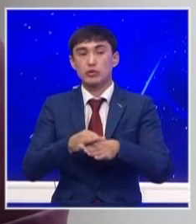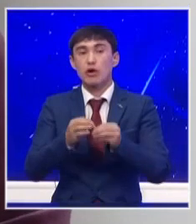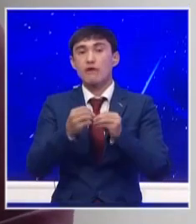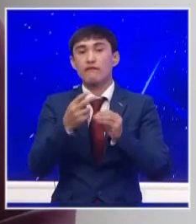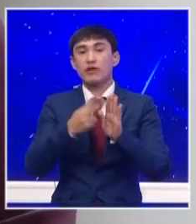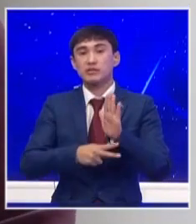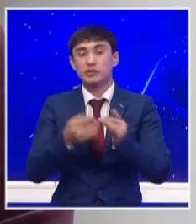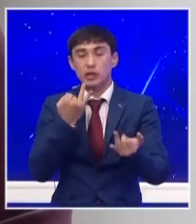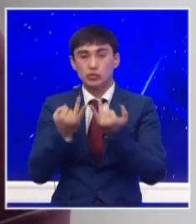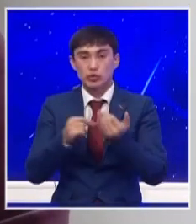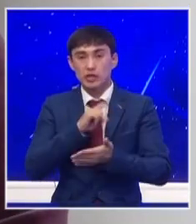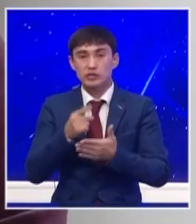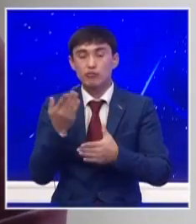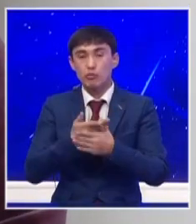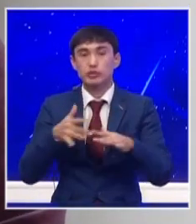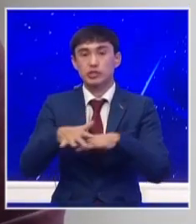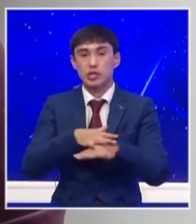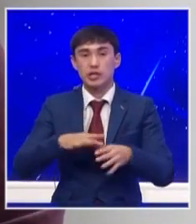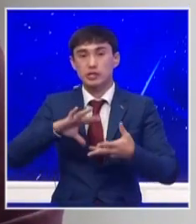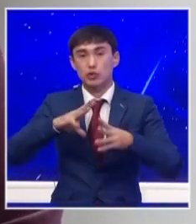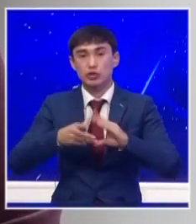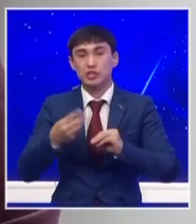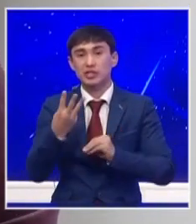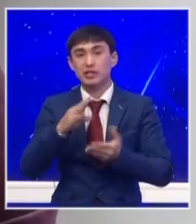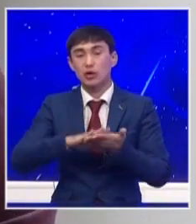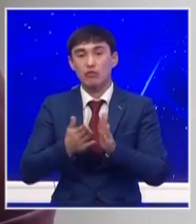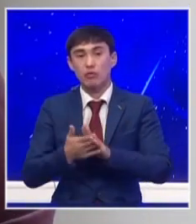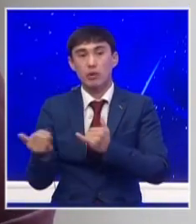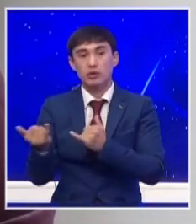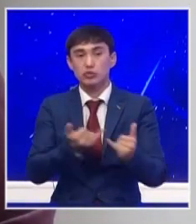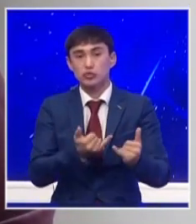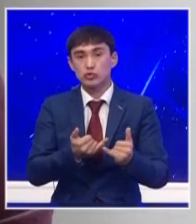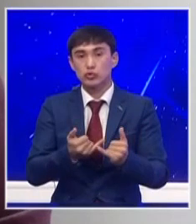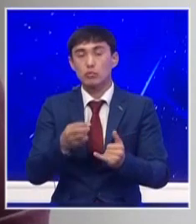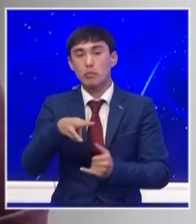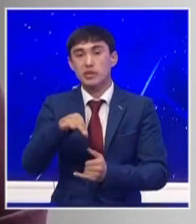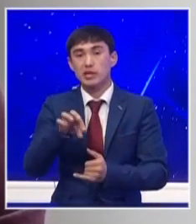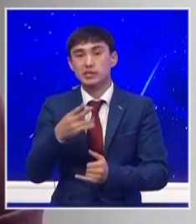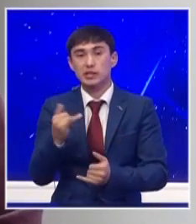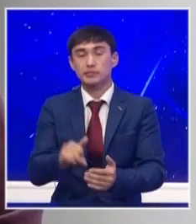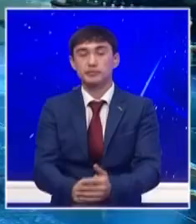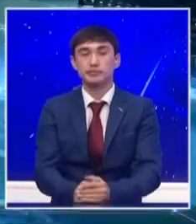80 консультаций в помощь населению и заключены три договора по оказанию услуг по